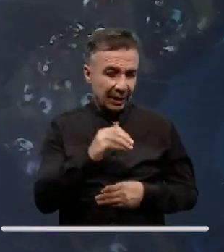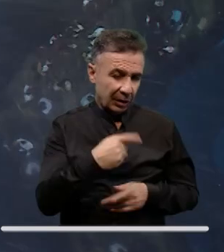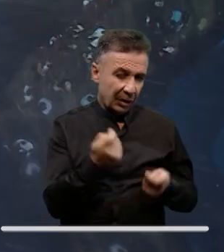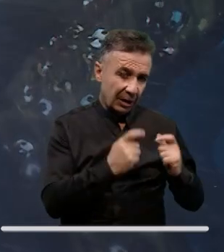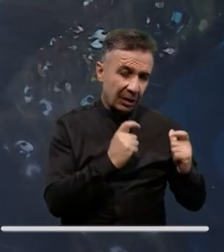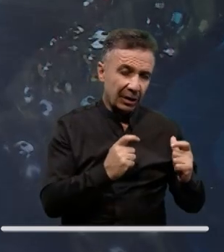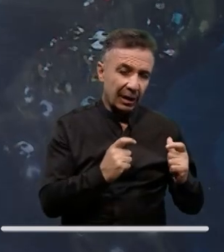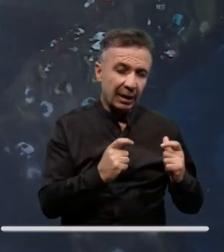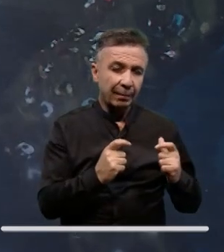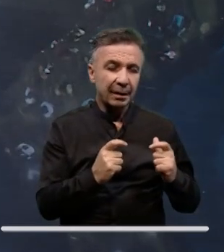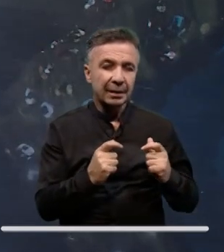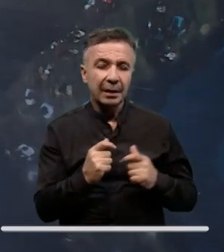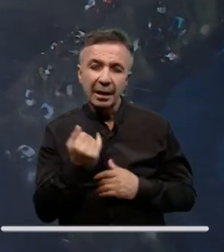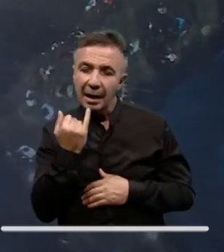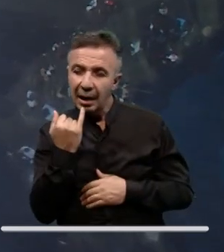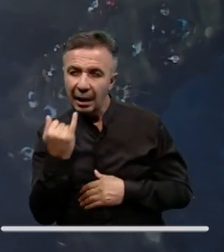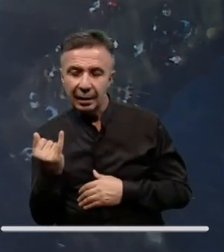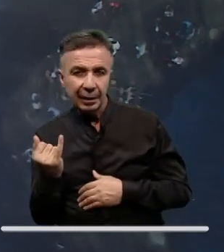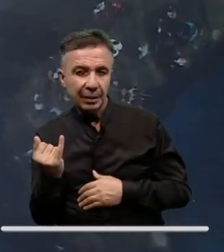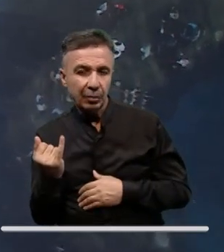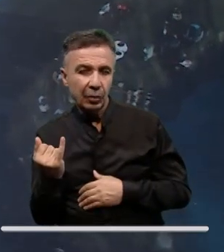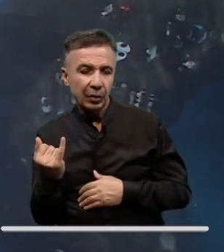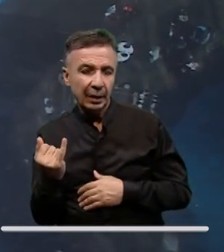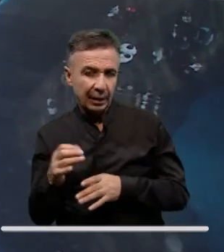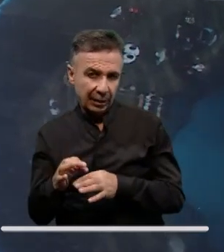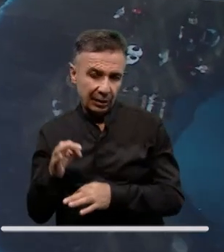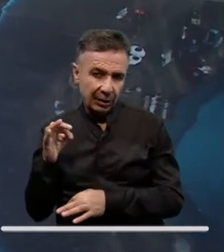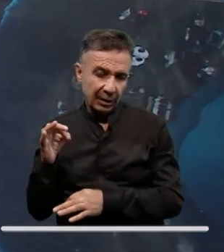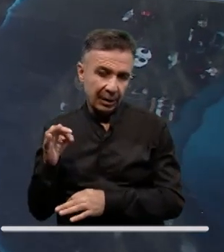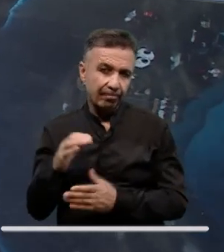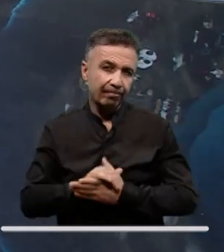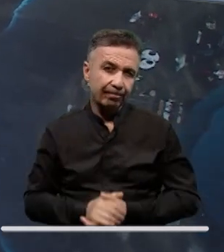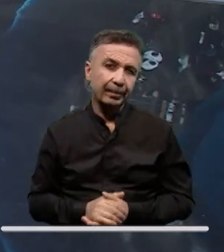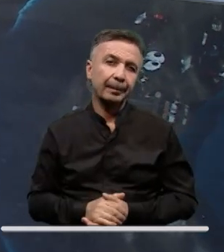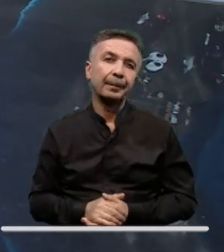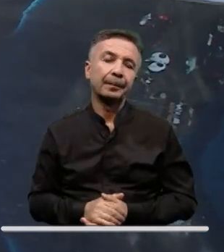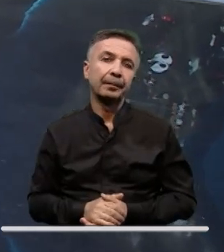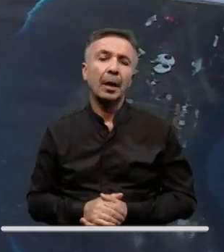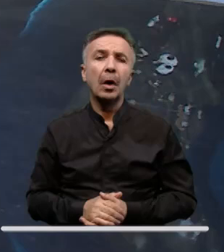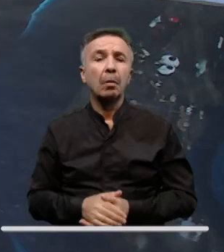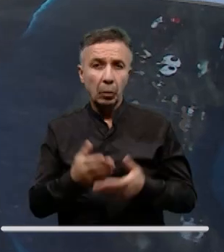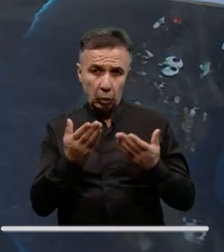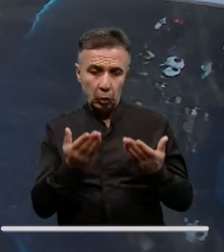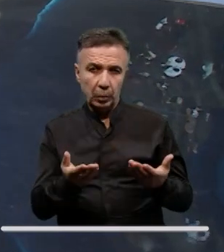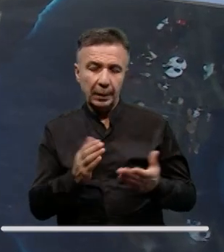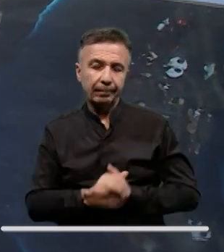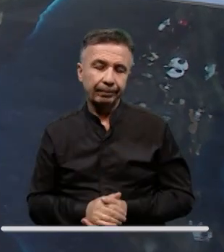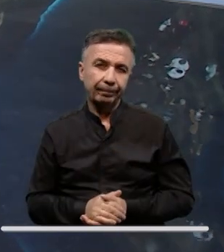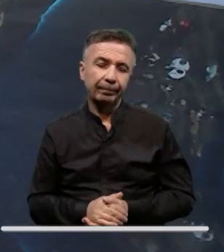biz müşteri halk yani Alışveriş yapan kişiler Eee bu durumda